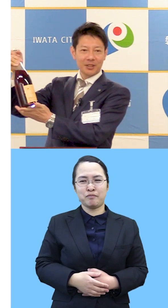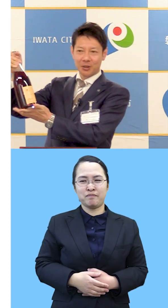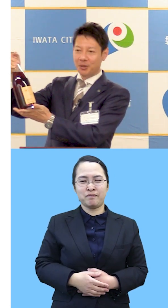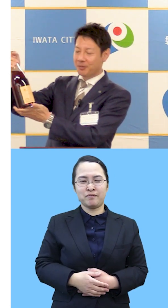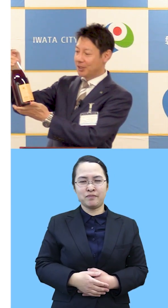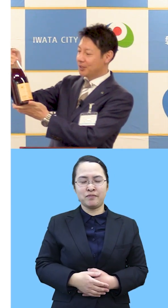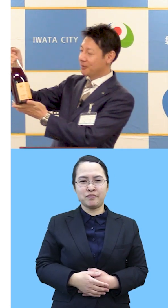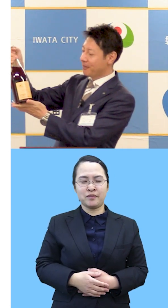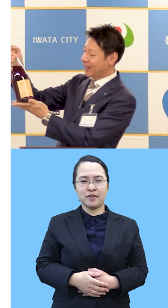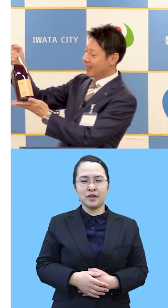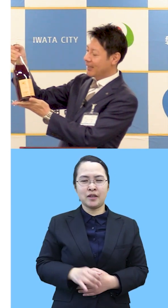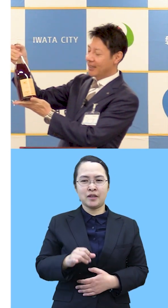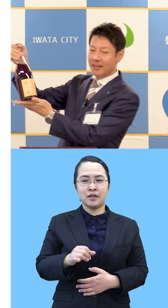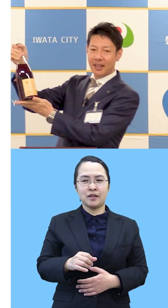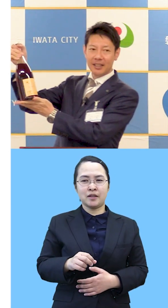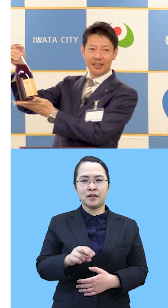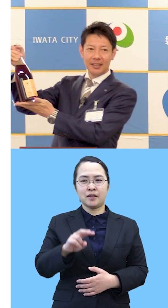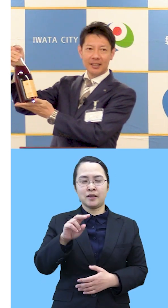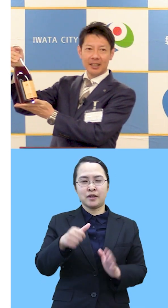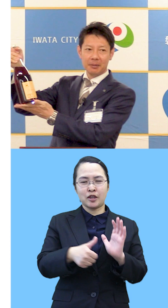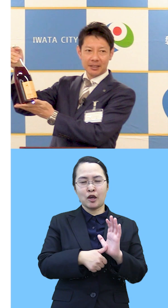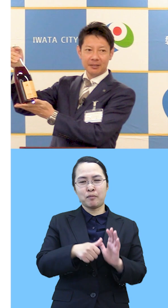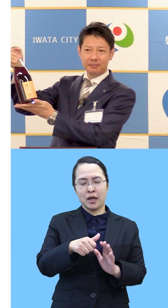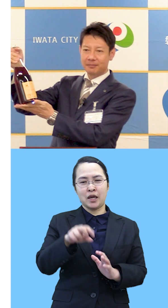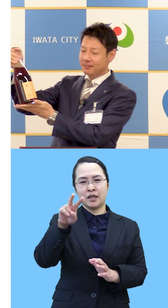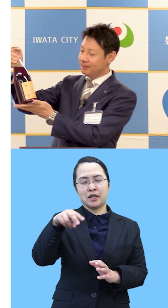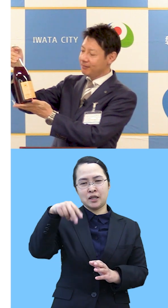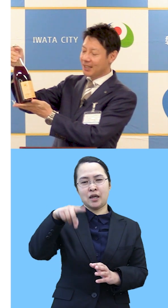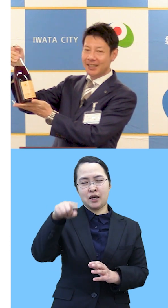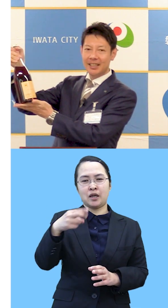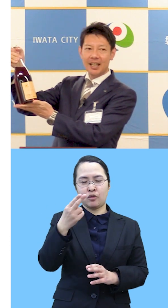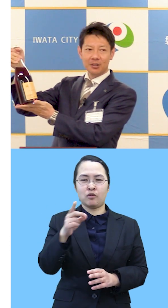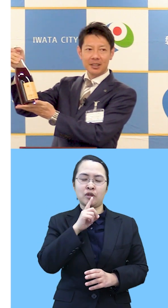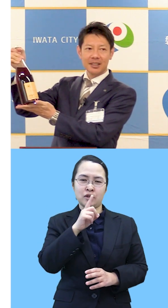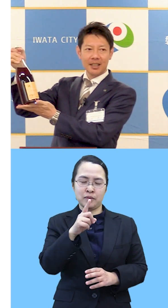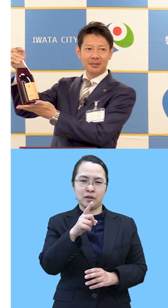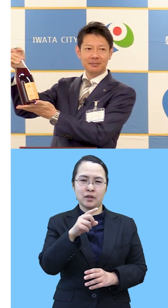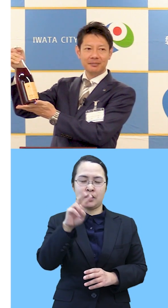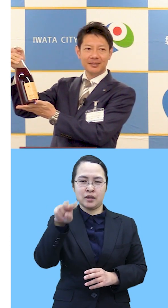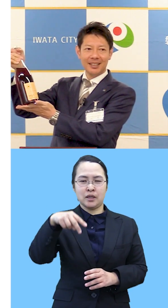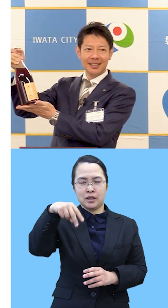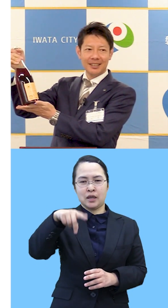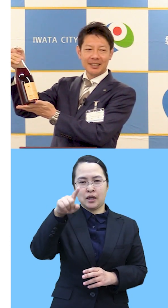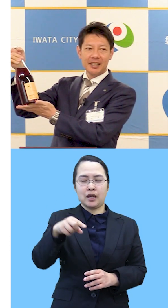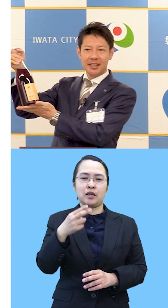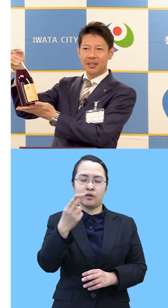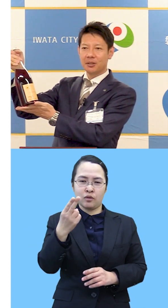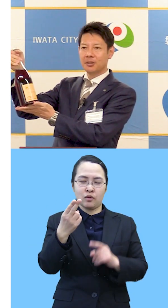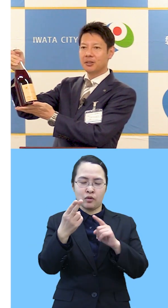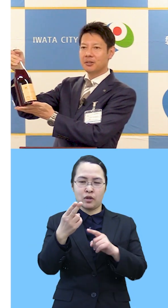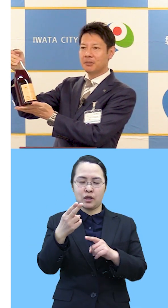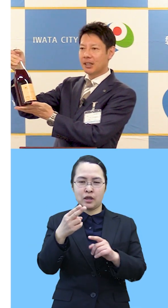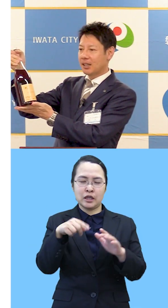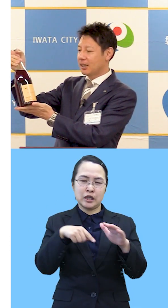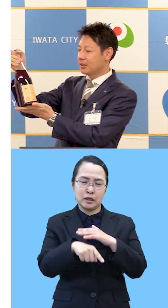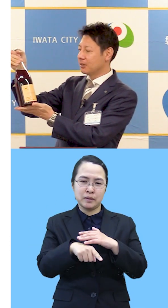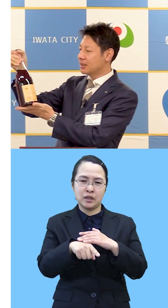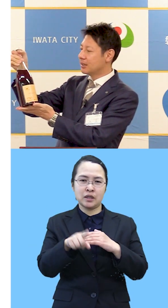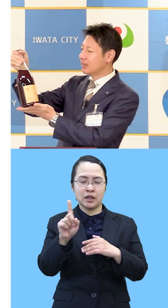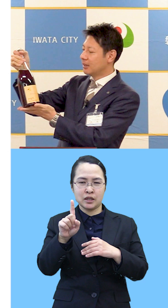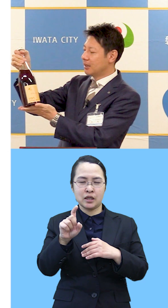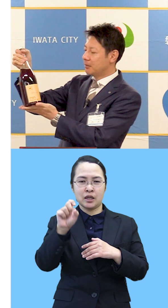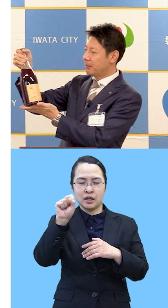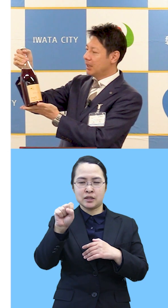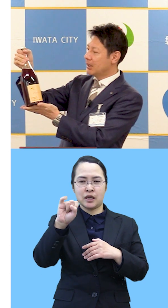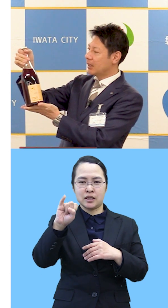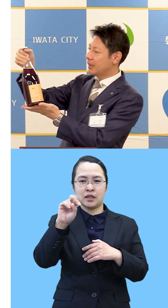リナートという、ワインになります。リナートですね、再生という意味があるようです